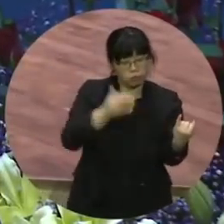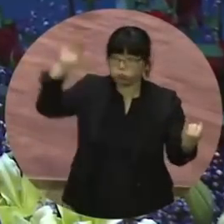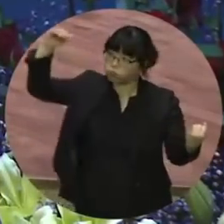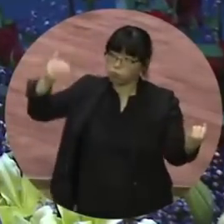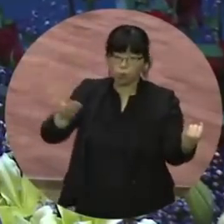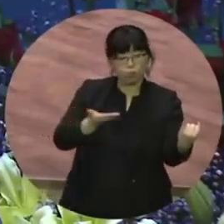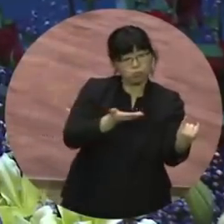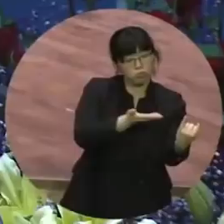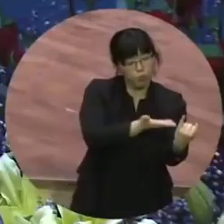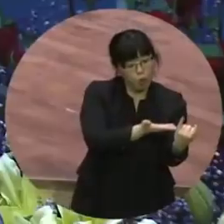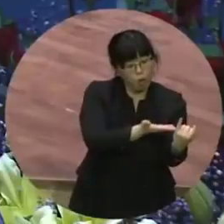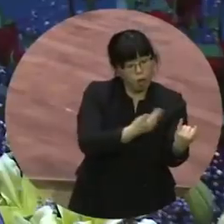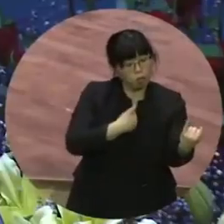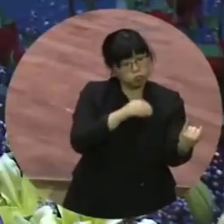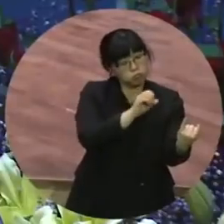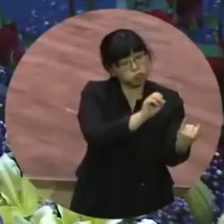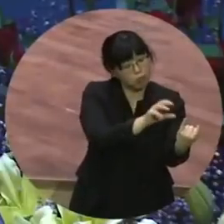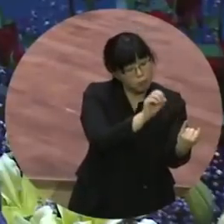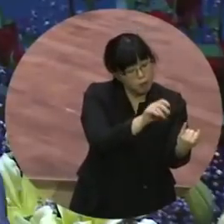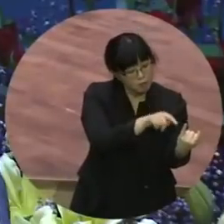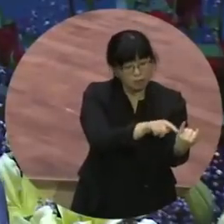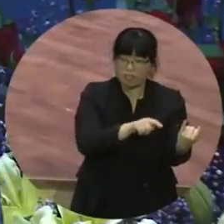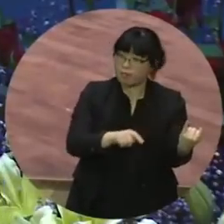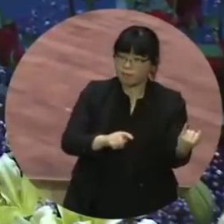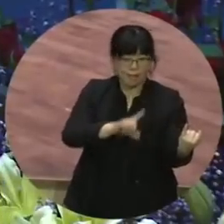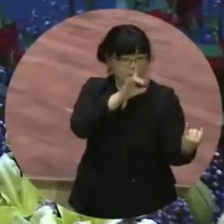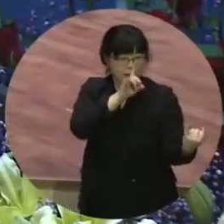방해할 수 있어요. 방법 많아요.